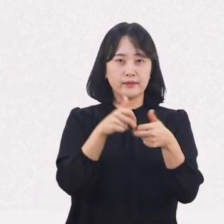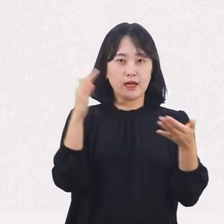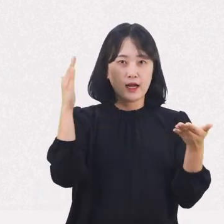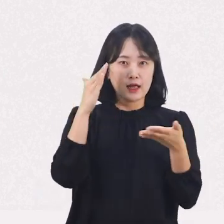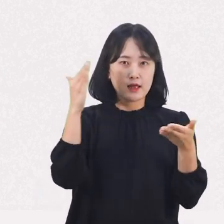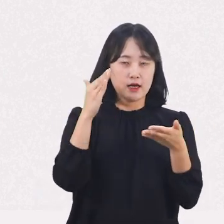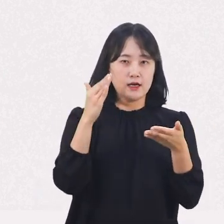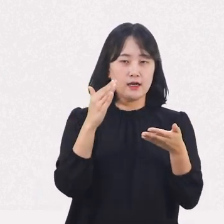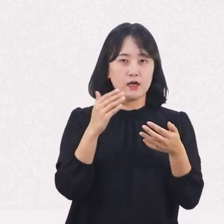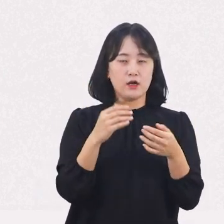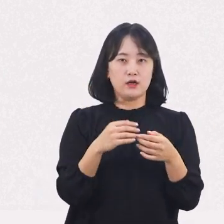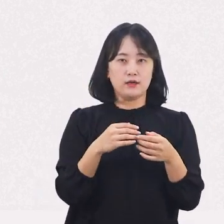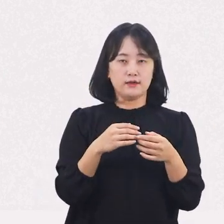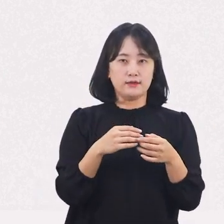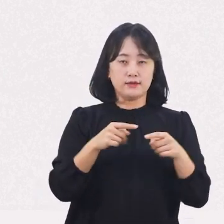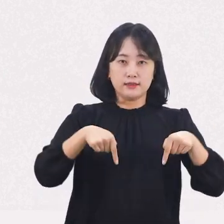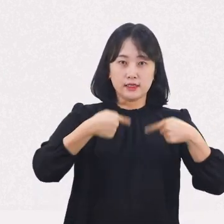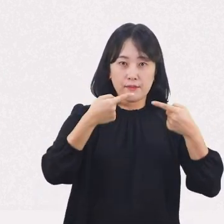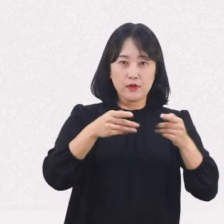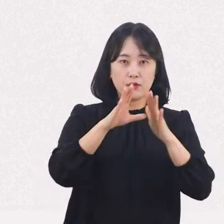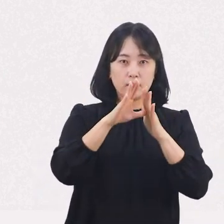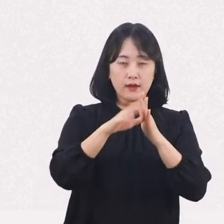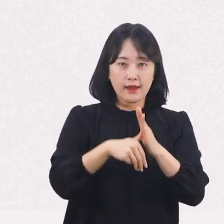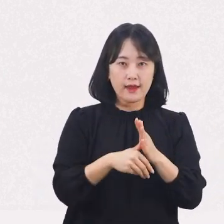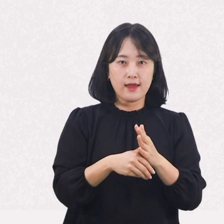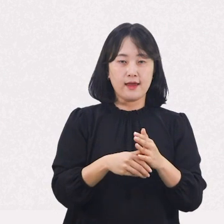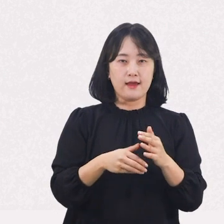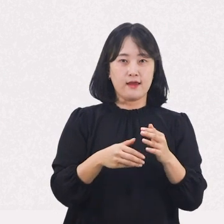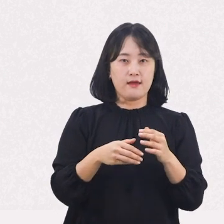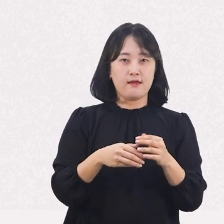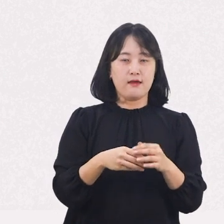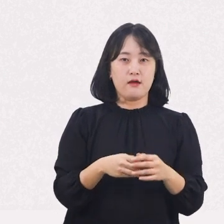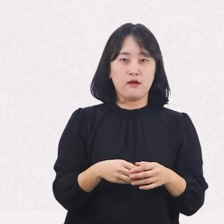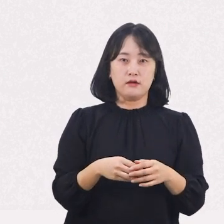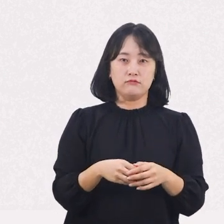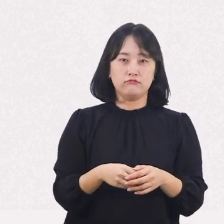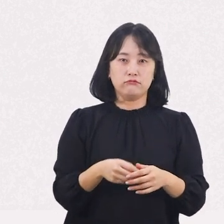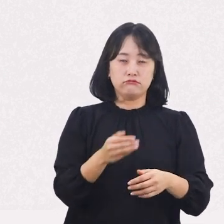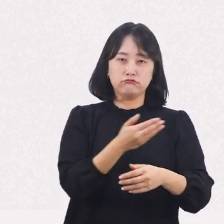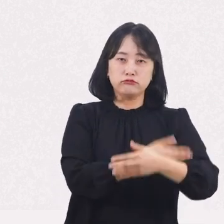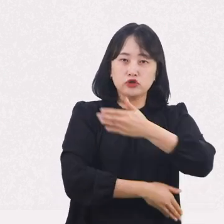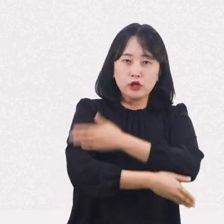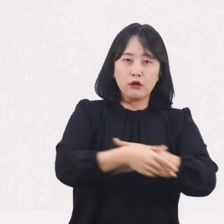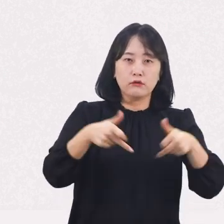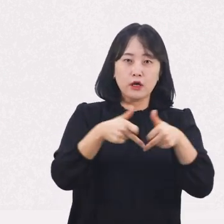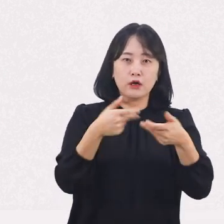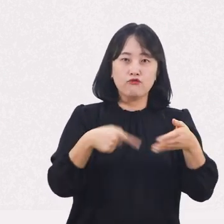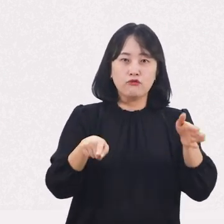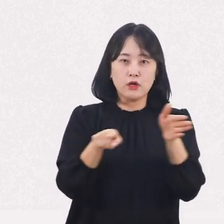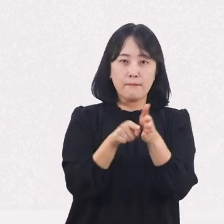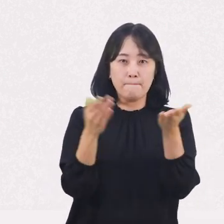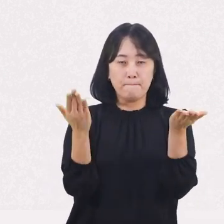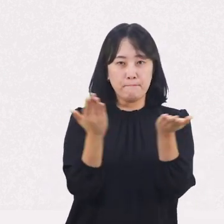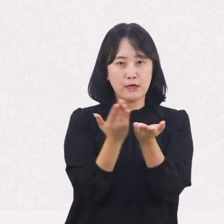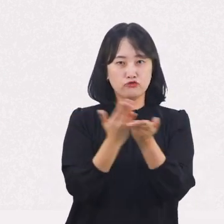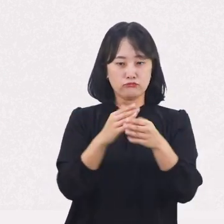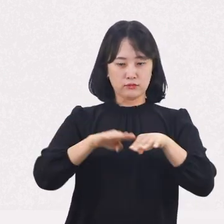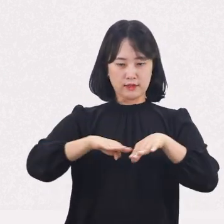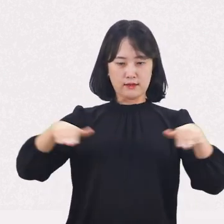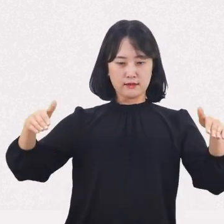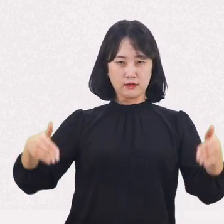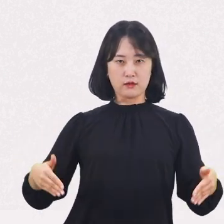학생이 수업에 참여할 수 있도록 교실 배치를 바꾸거나 지체장애 학생을 위한 맞춤형 책글 상용을 지원해 주는